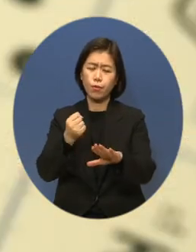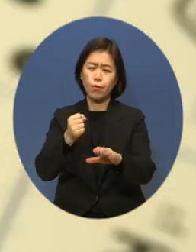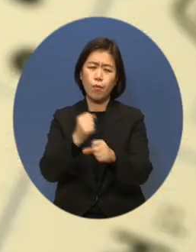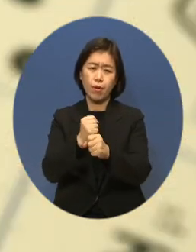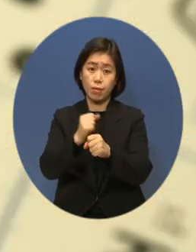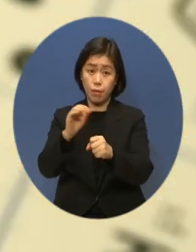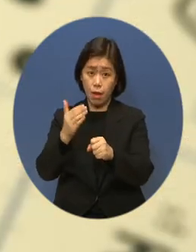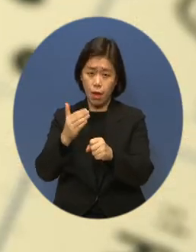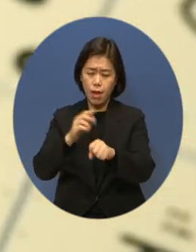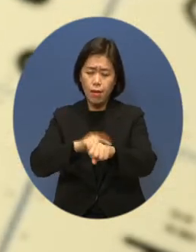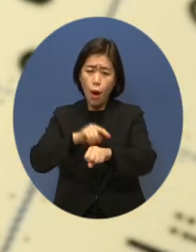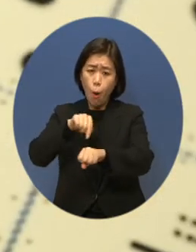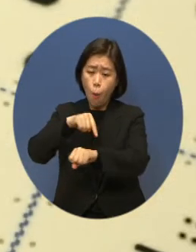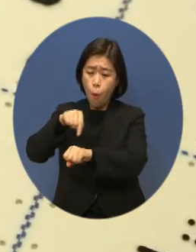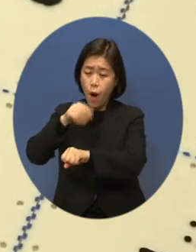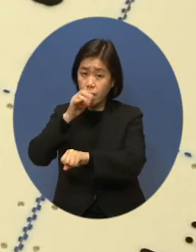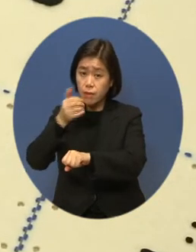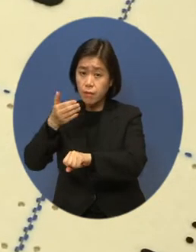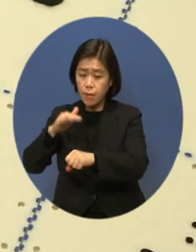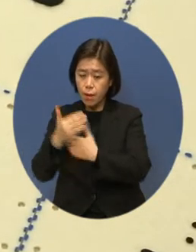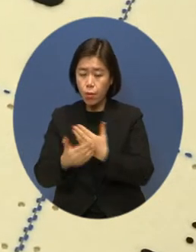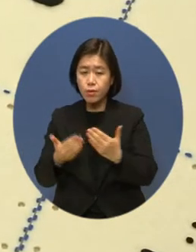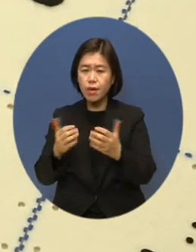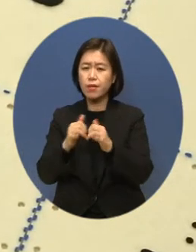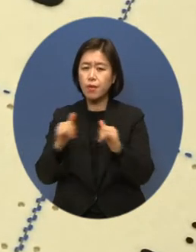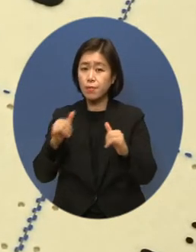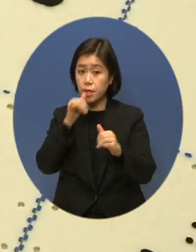이렇게 봉사자들이 있어 가능한 일이라고 합니다.